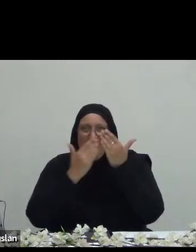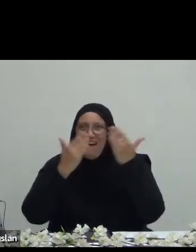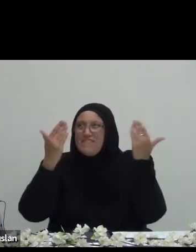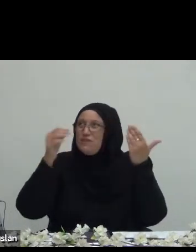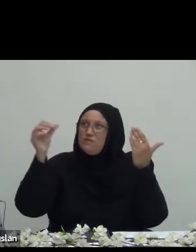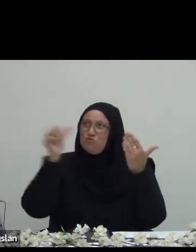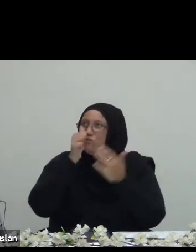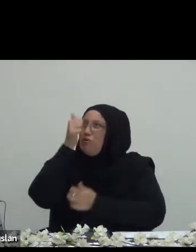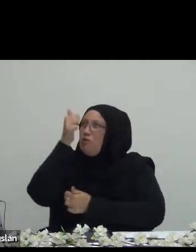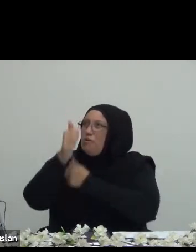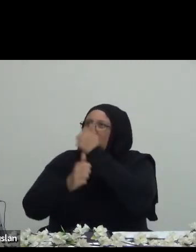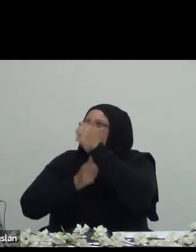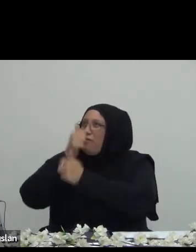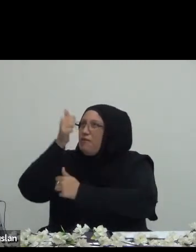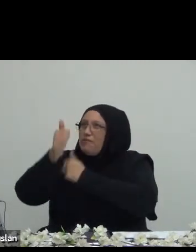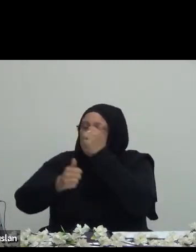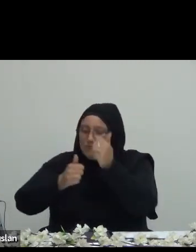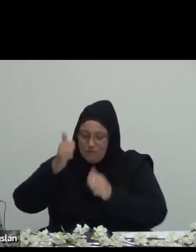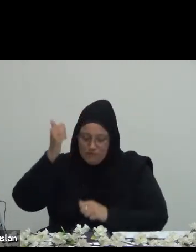يشركون.